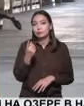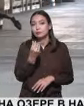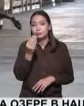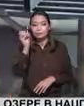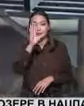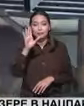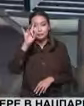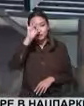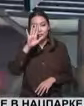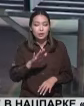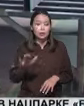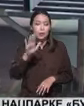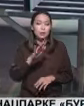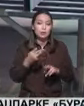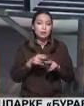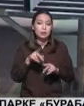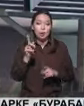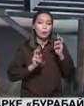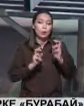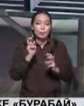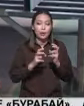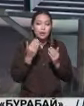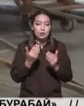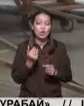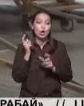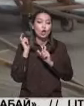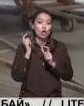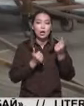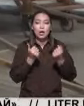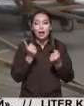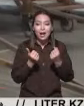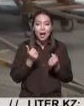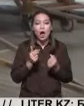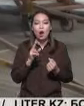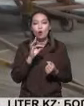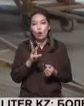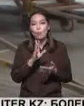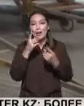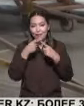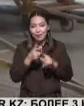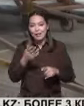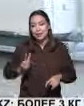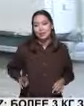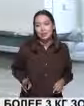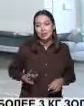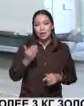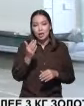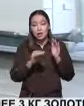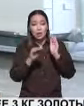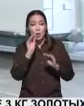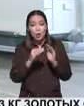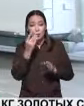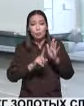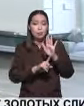европейский бренд на территории СНГ по производству и выпуску грузовых машин и коммунальной техники. По словам директора завода, сборка грузовика начинается